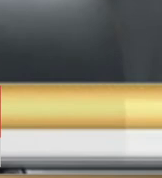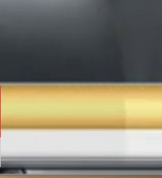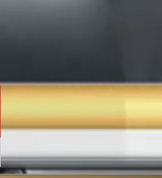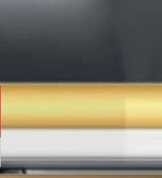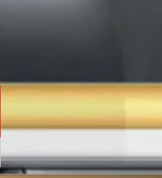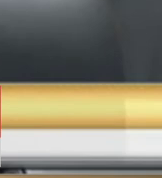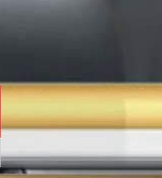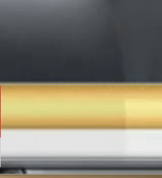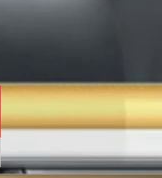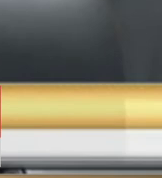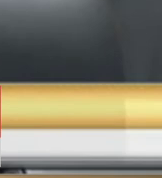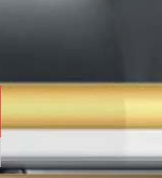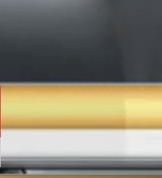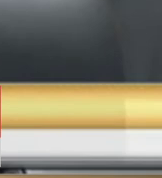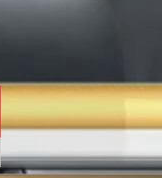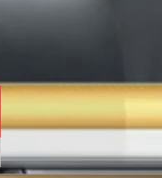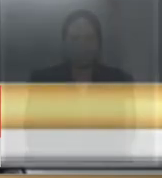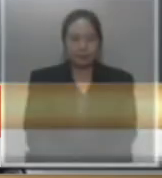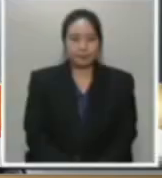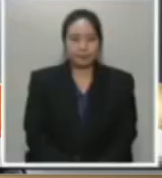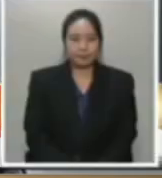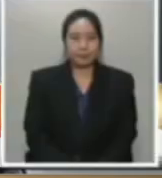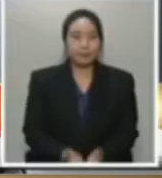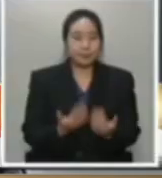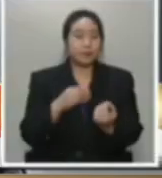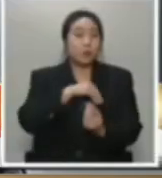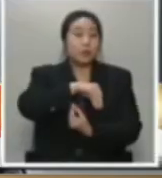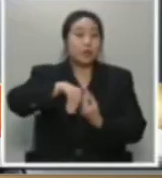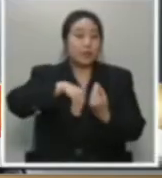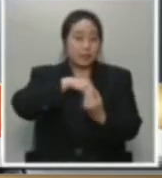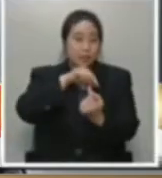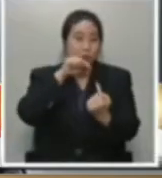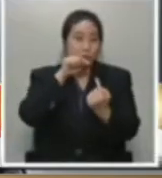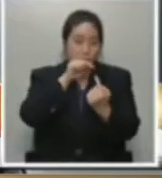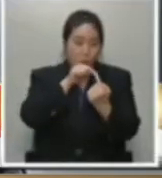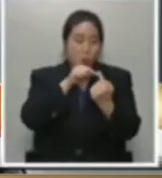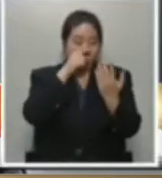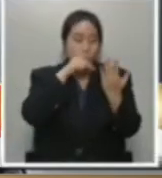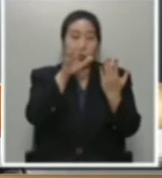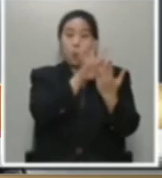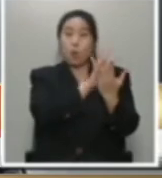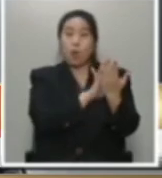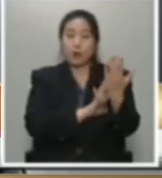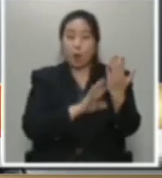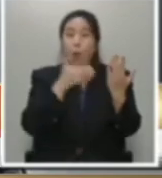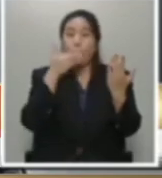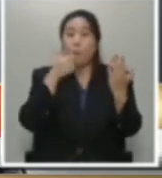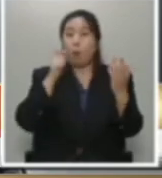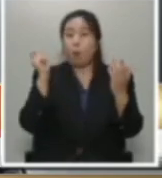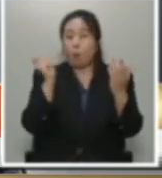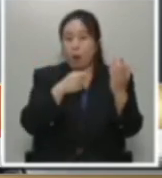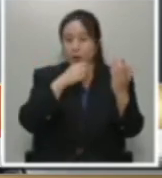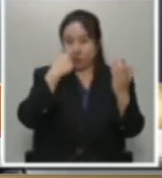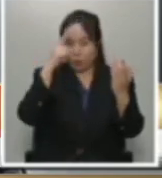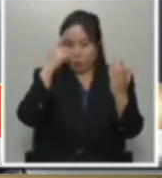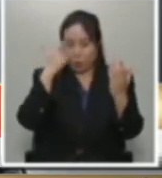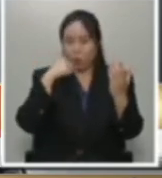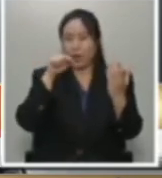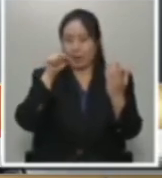Golden Act นะครับคือเขตเศรษฐกิจขวานทองเนี่ยคลองไทยเนี่ยจะสามารถบรรจุเข้าไ